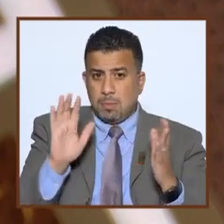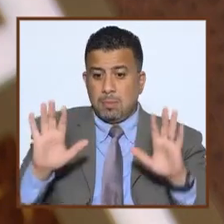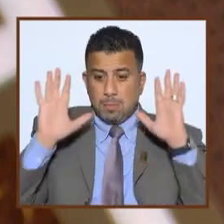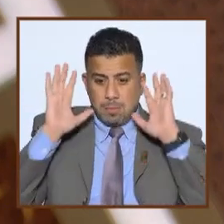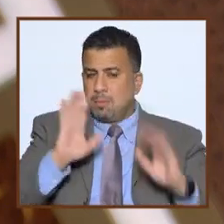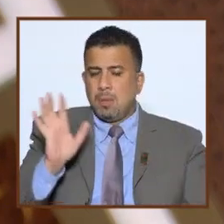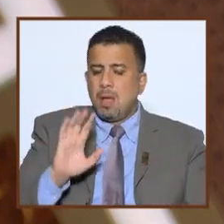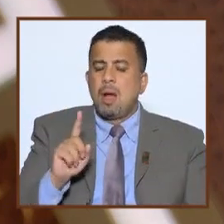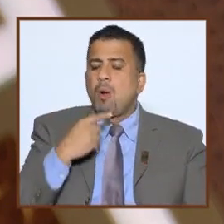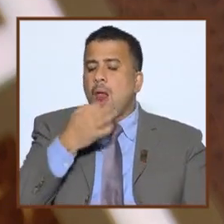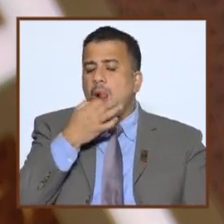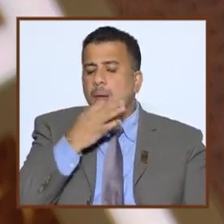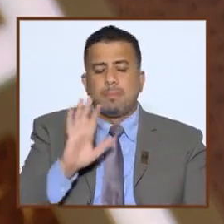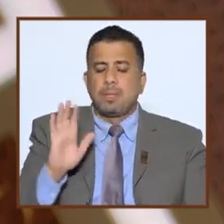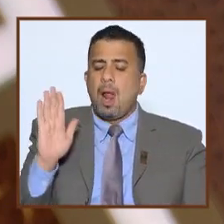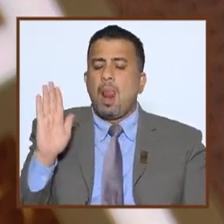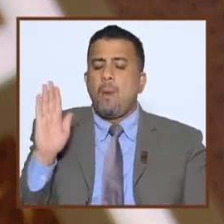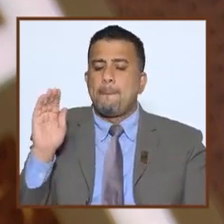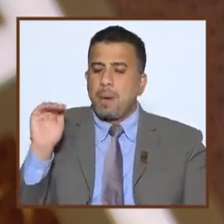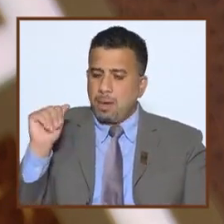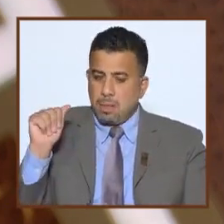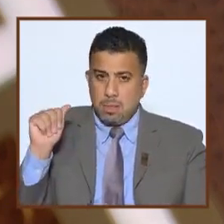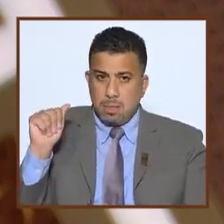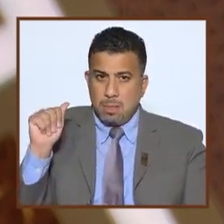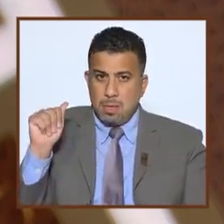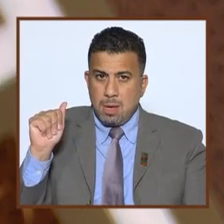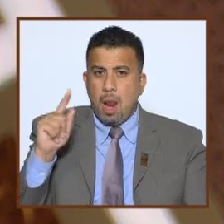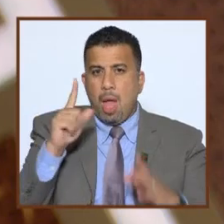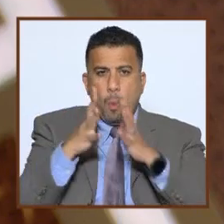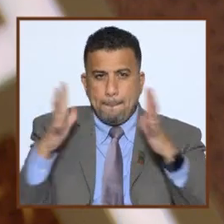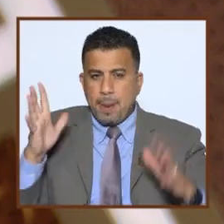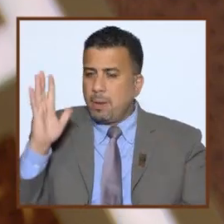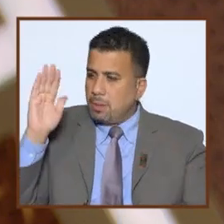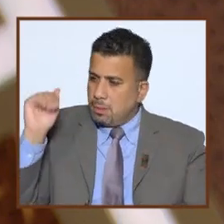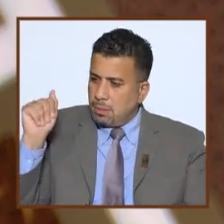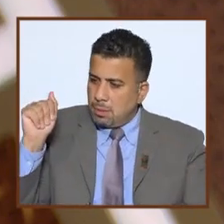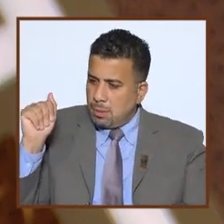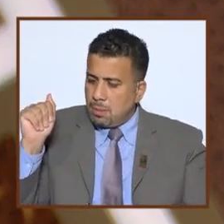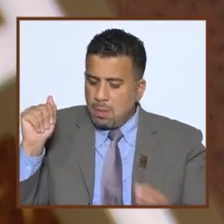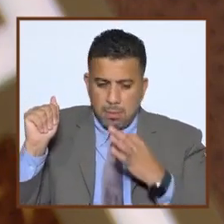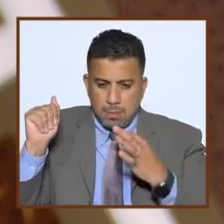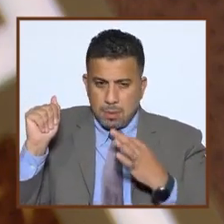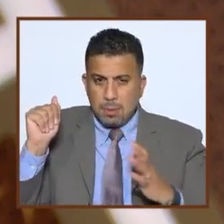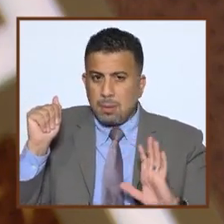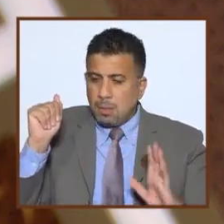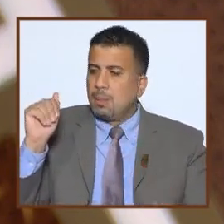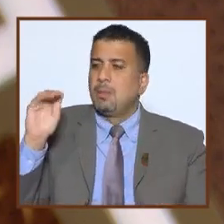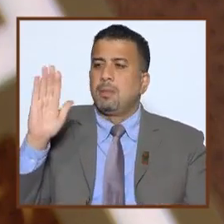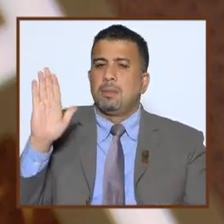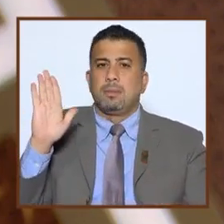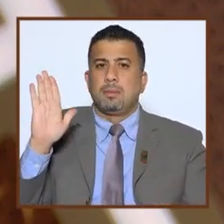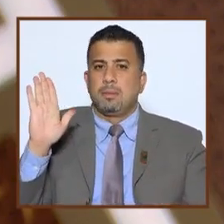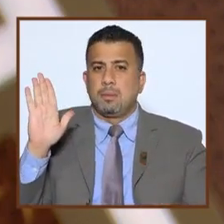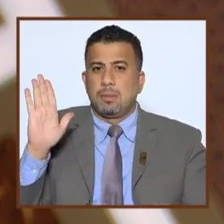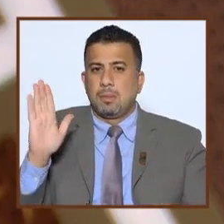دون رفع الايدي ما ترفع ايديكي واذا قمت من سجده التلاوه تكبرين تقول الله اكبر اما